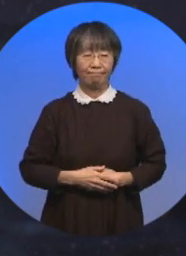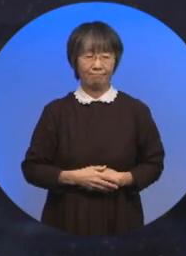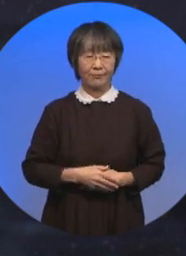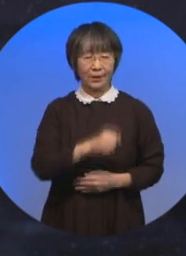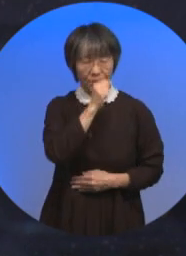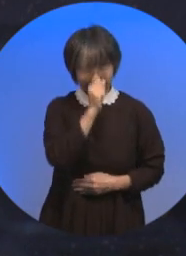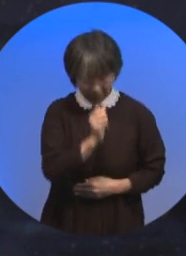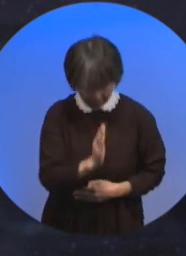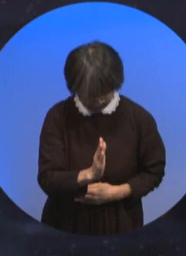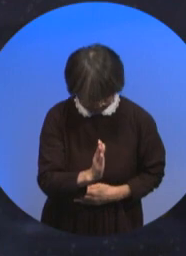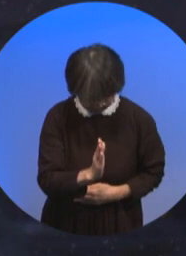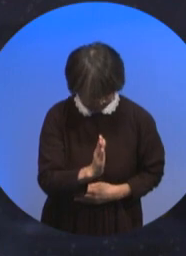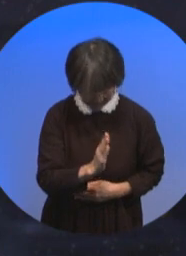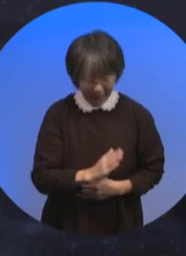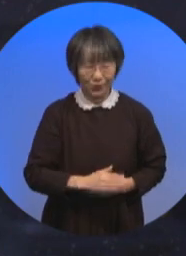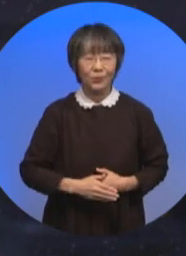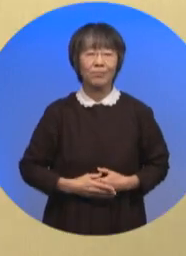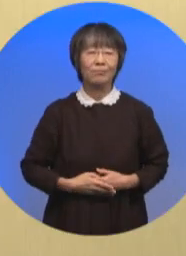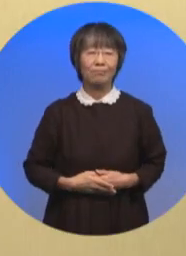ひよろしくお願いいたします。